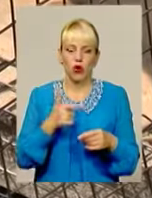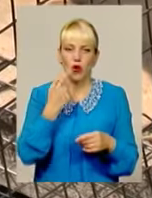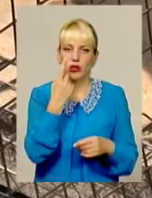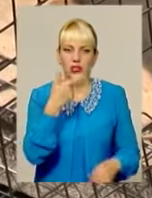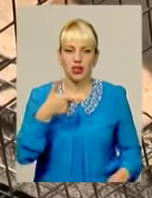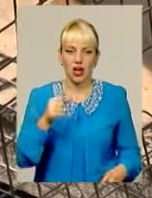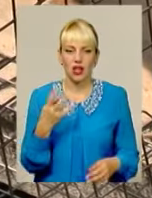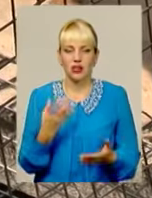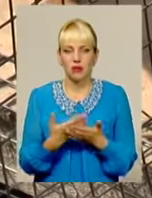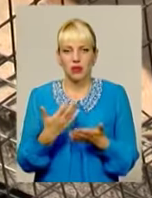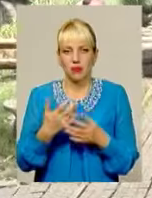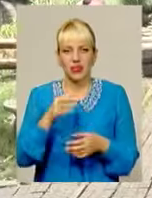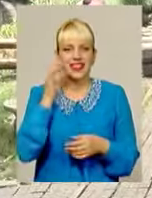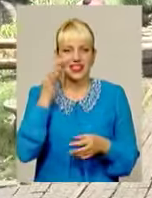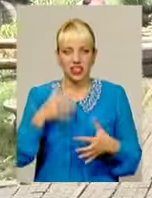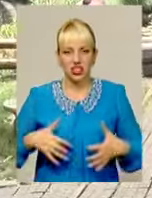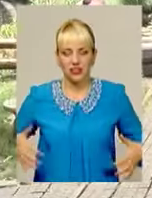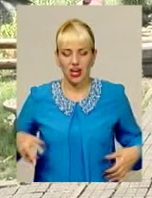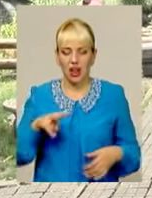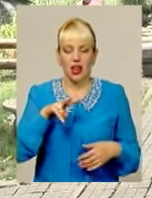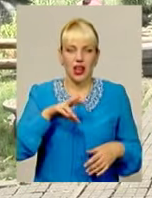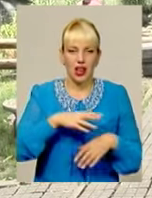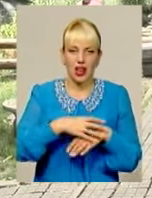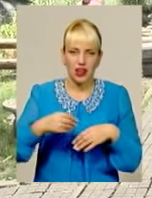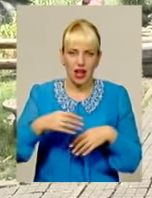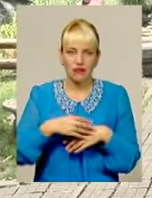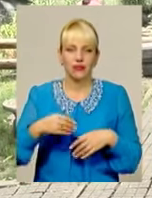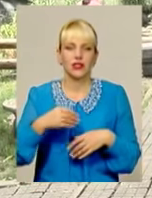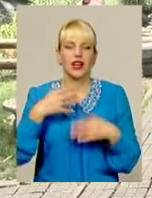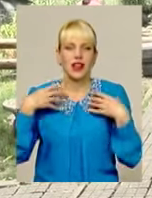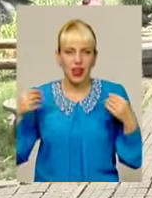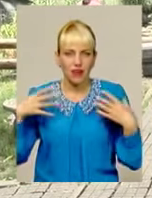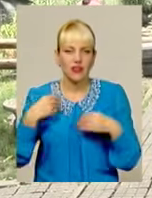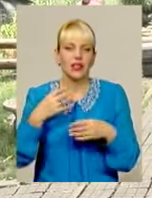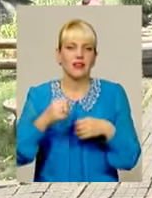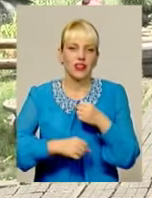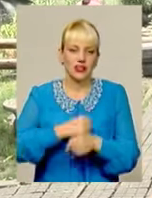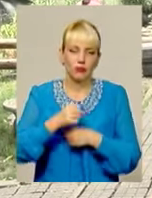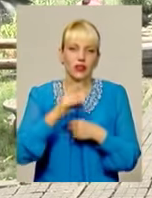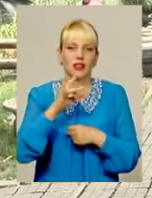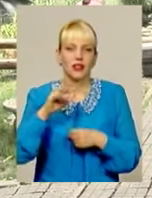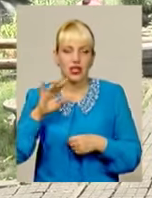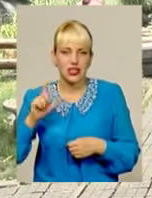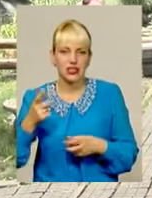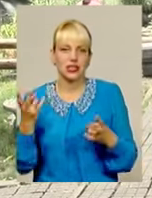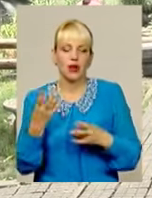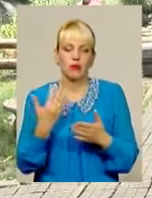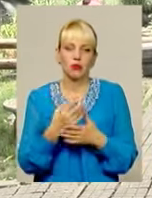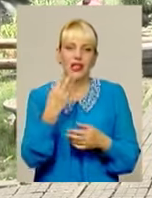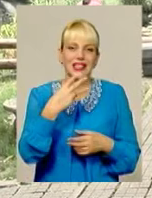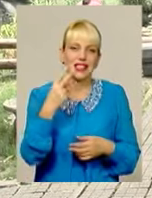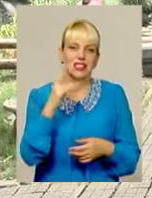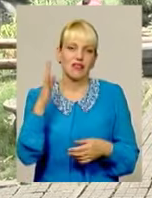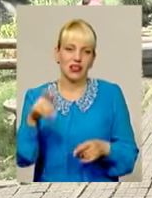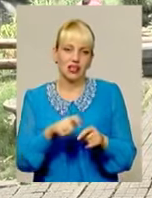на хижу тварину, там лев, ведміті, тому подібні, рис, тигр, має бути мінімум 30 квадратів на одну